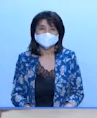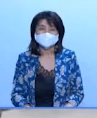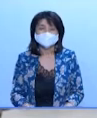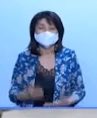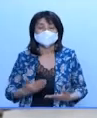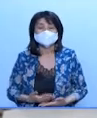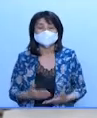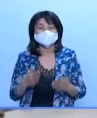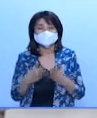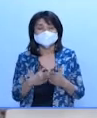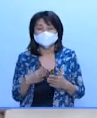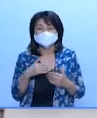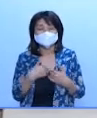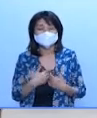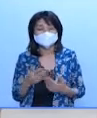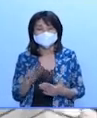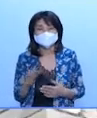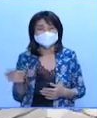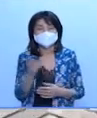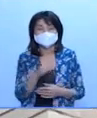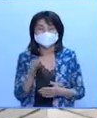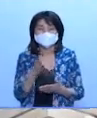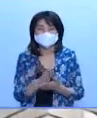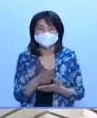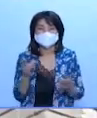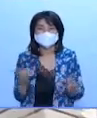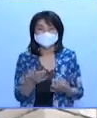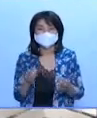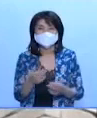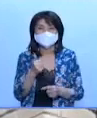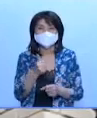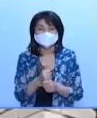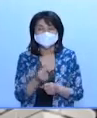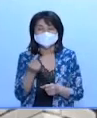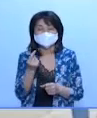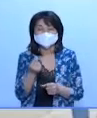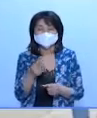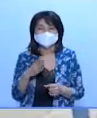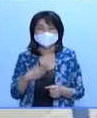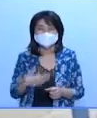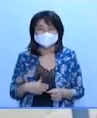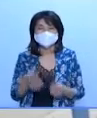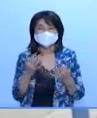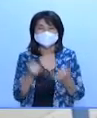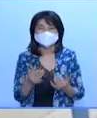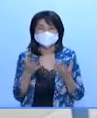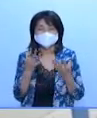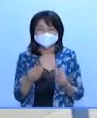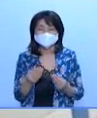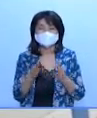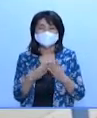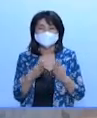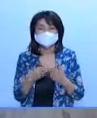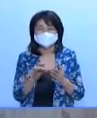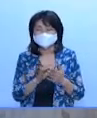Жители дома не унывают, у всех есть все необходимое. Главное – немного терпения, и все вернется на прежние места. На сегодняшний день с домов уже